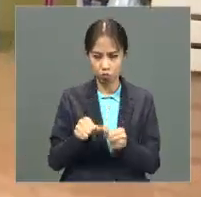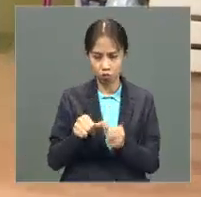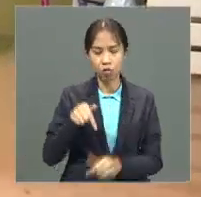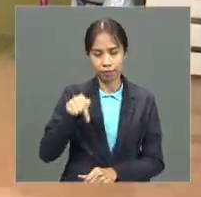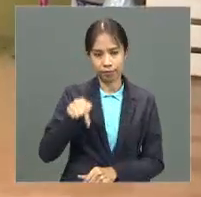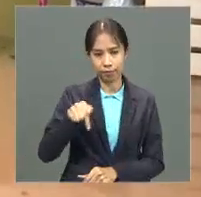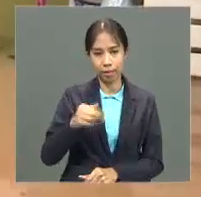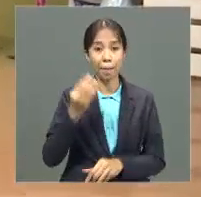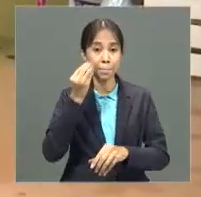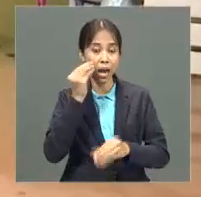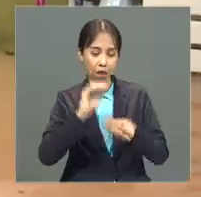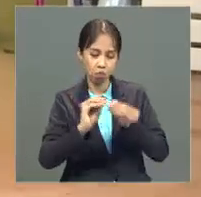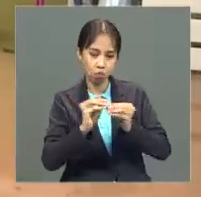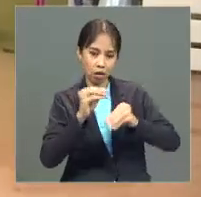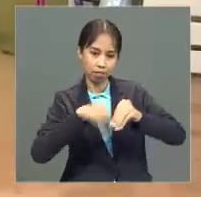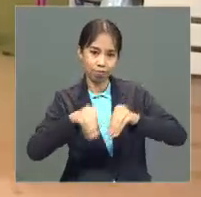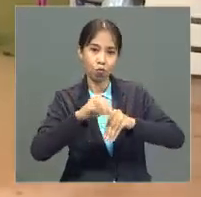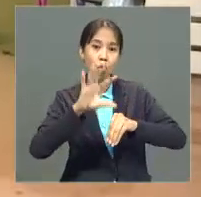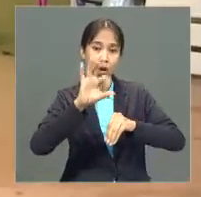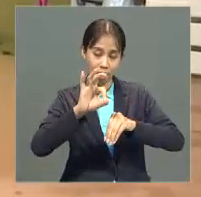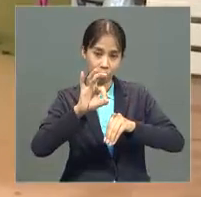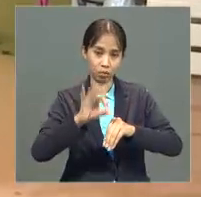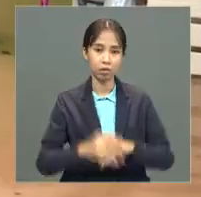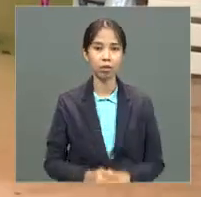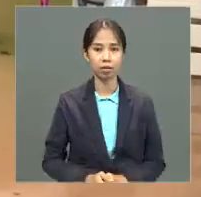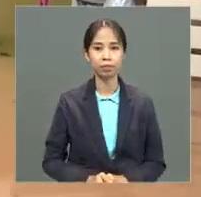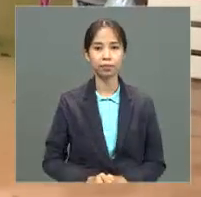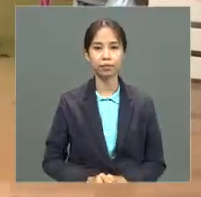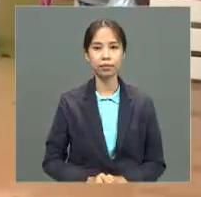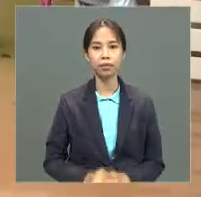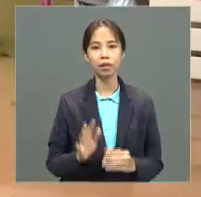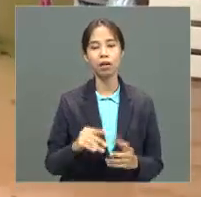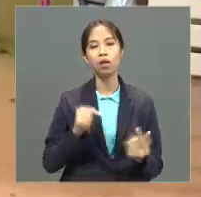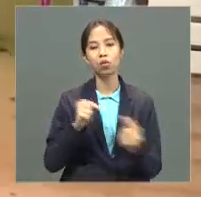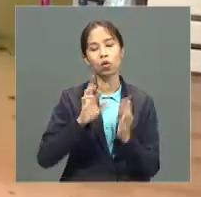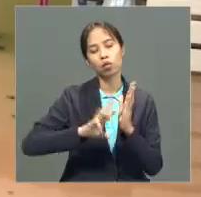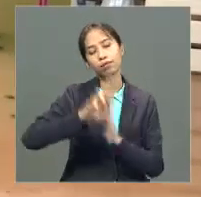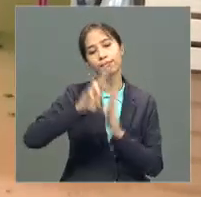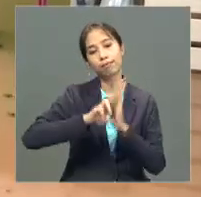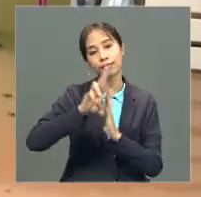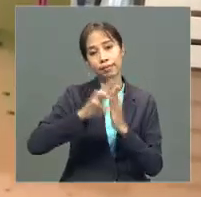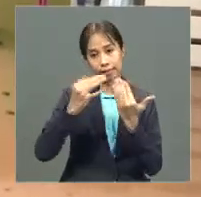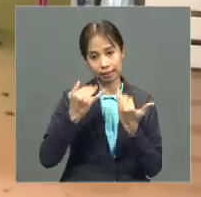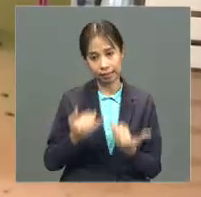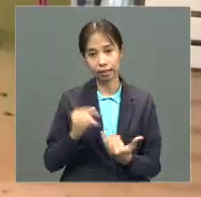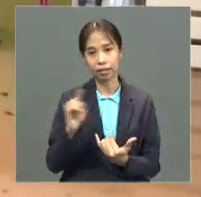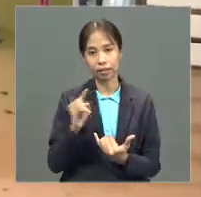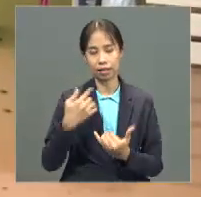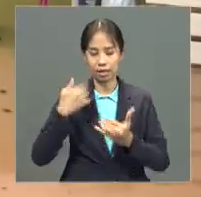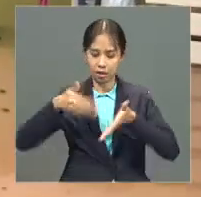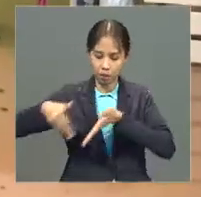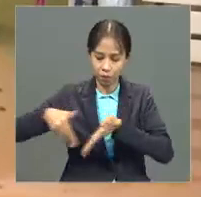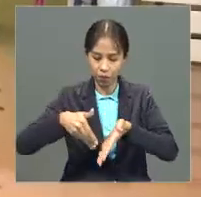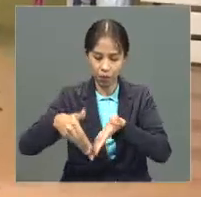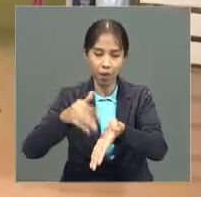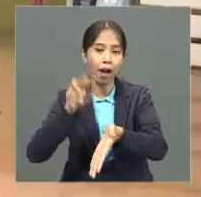ที่หมู่ที่เก้านะครับบ้านป่าก่อดำอำเภอแม่ลาวจังหวัดเชียงรายนะครับน้ำจากลำน้ำแม่ลาวเ